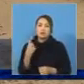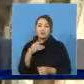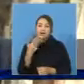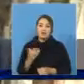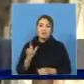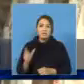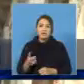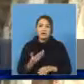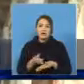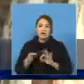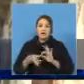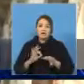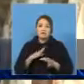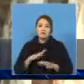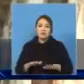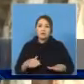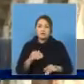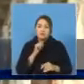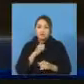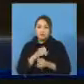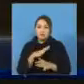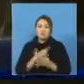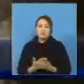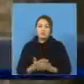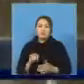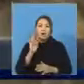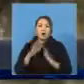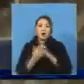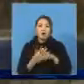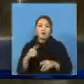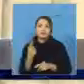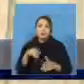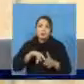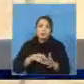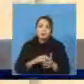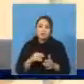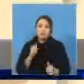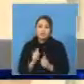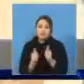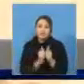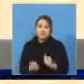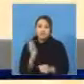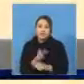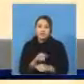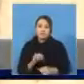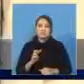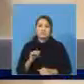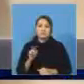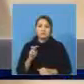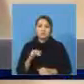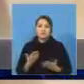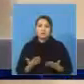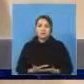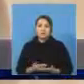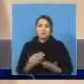қиын. Балаларды жұмсай алмайды. Сондықтан көбіне ауыл үлкендері жалғыз құдыққа жиі барады. Сәбила Тоқабаева ширек ғасыр бойы тіршілік